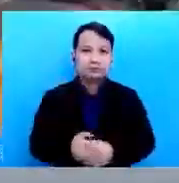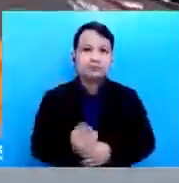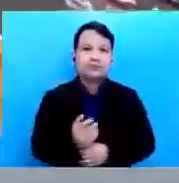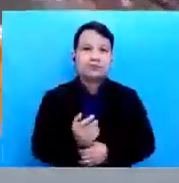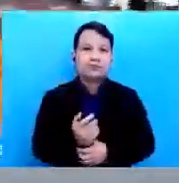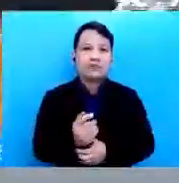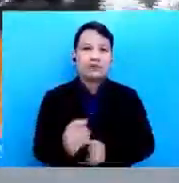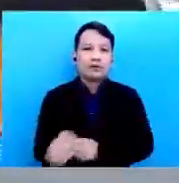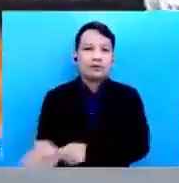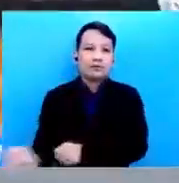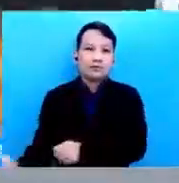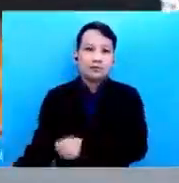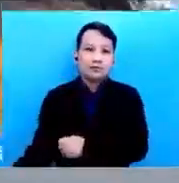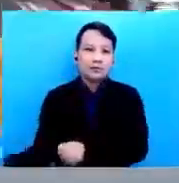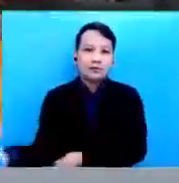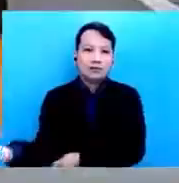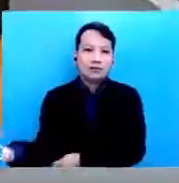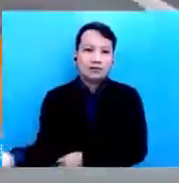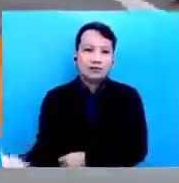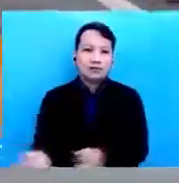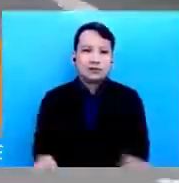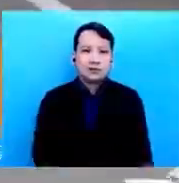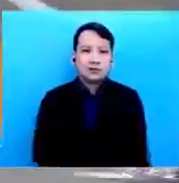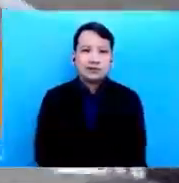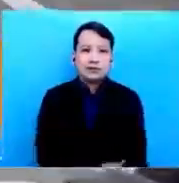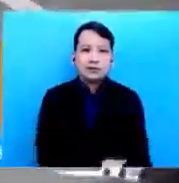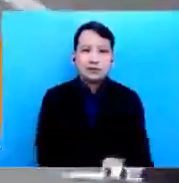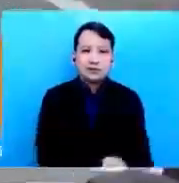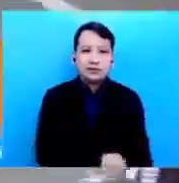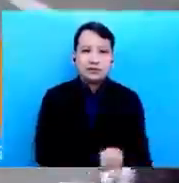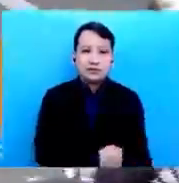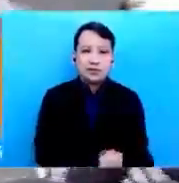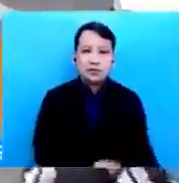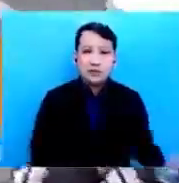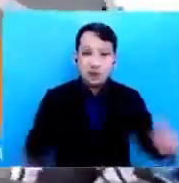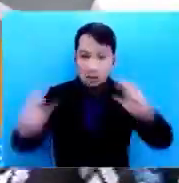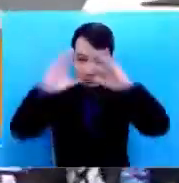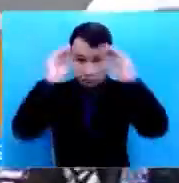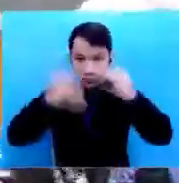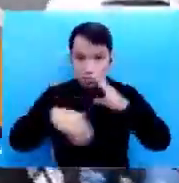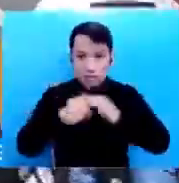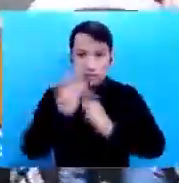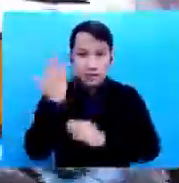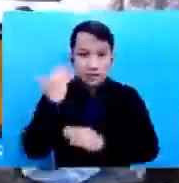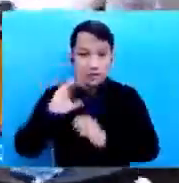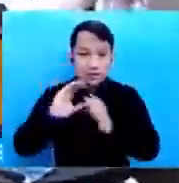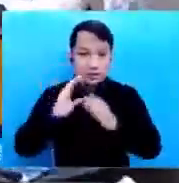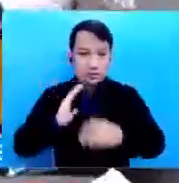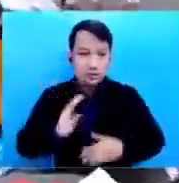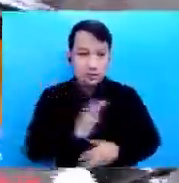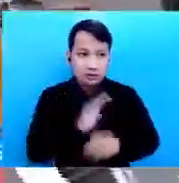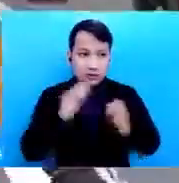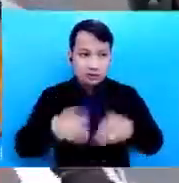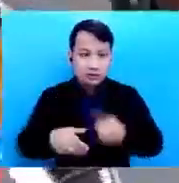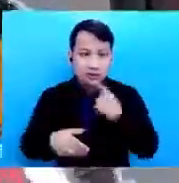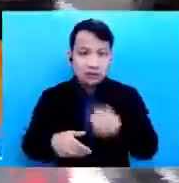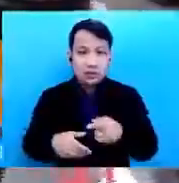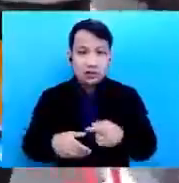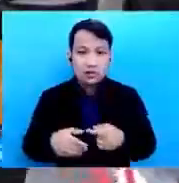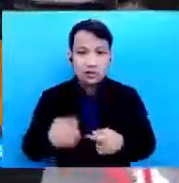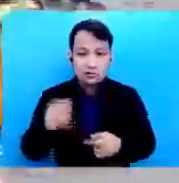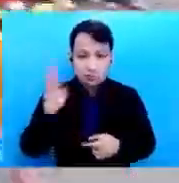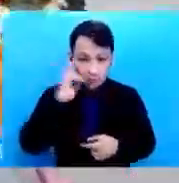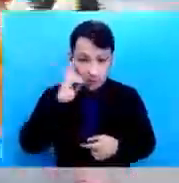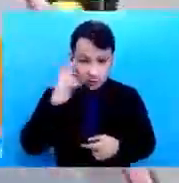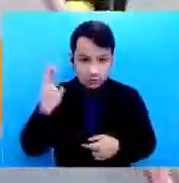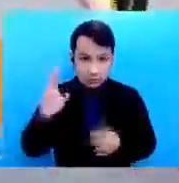Present ang magkakapatid na sina Governor John Vic Remulla, Congressman Boying Remulla at dating Congressman Gilbert Remulla. Ang mga Remulla,